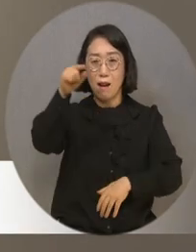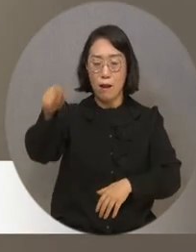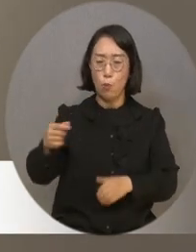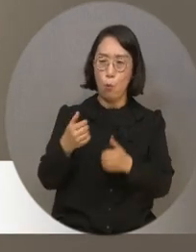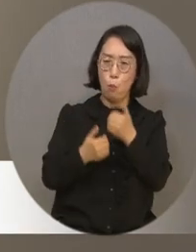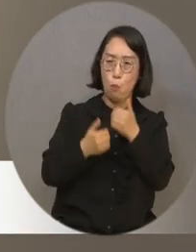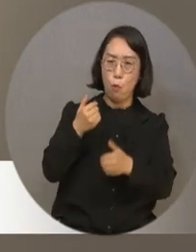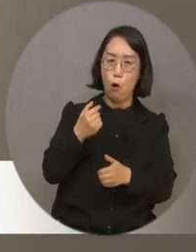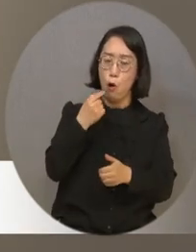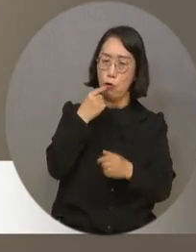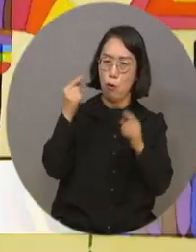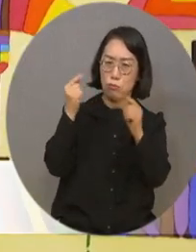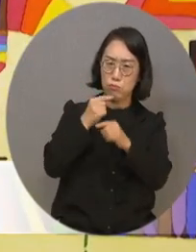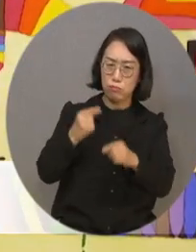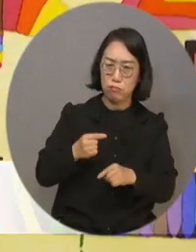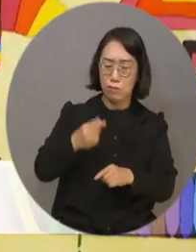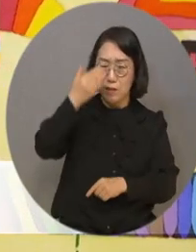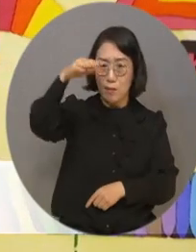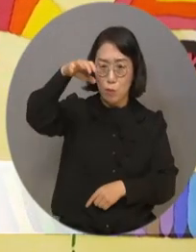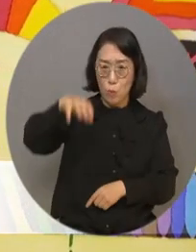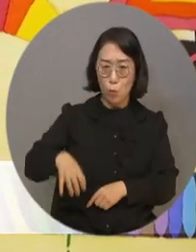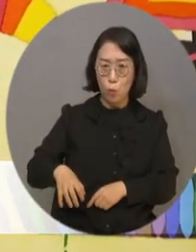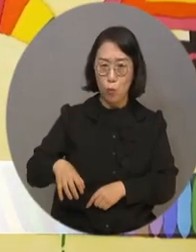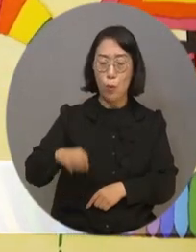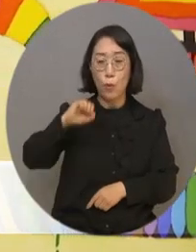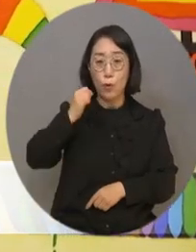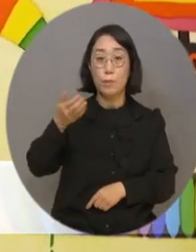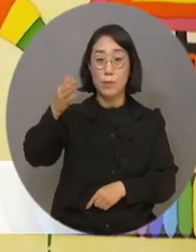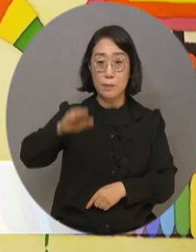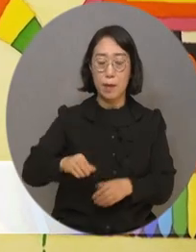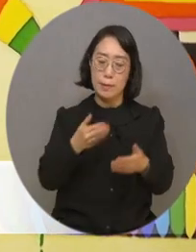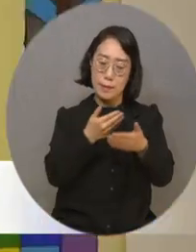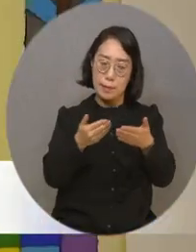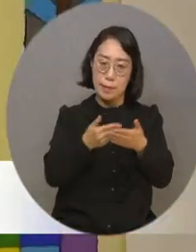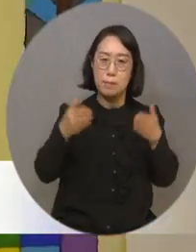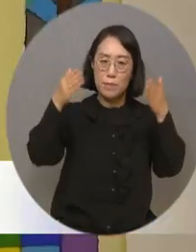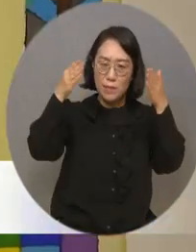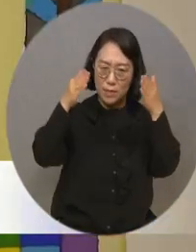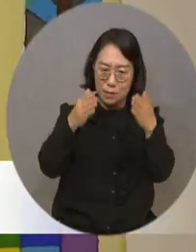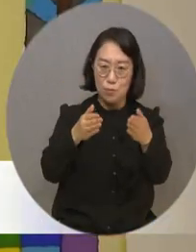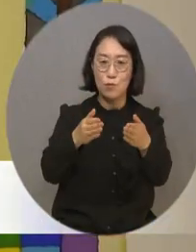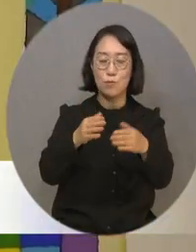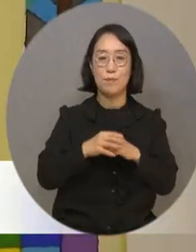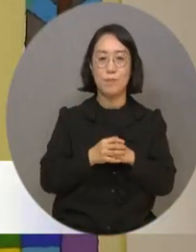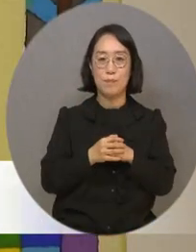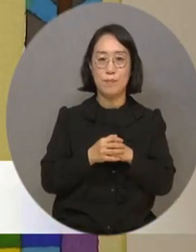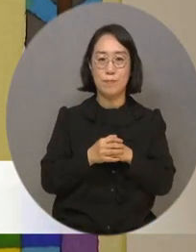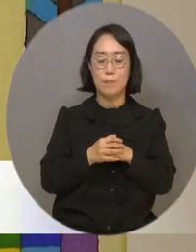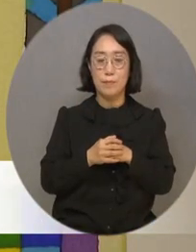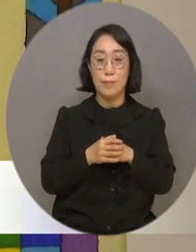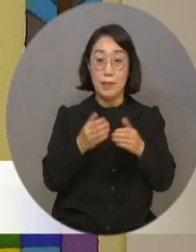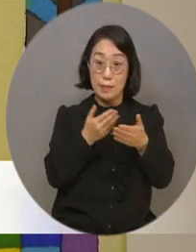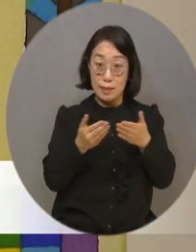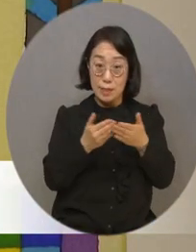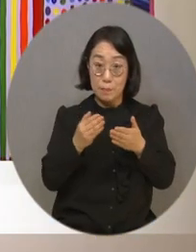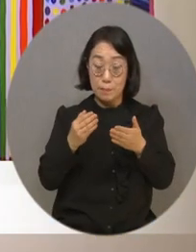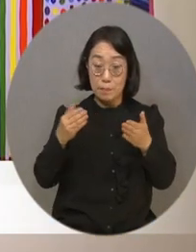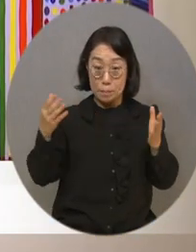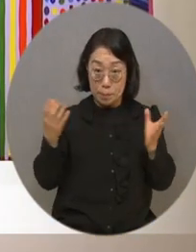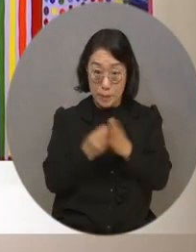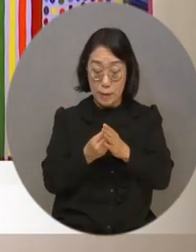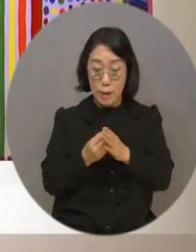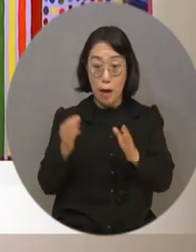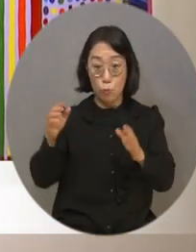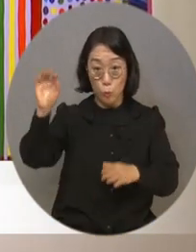언어의 장벽과 낯선 환경에 적응하기 힘들었으나 그림을 그리며 적응을 해왔다고 합니다. 그렇게 한국으로 돌아와